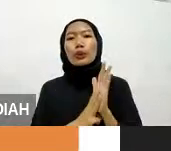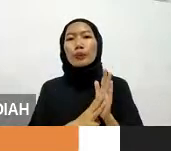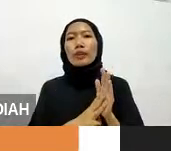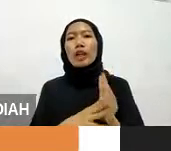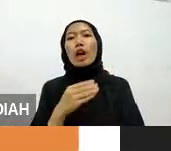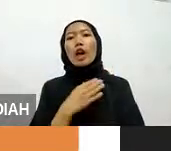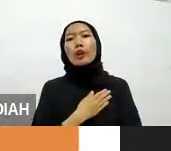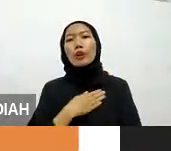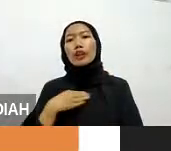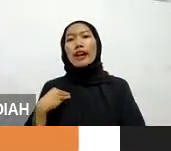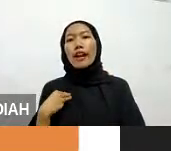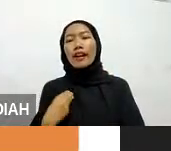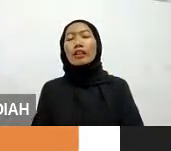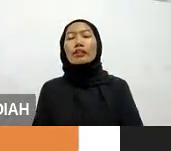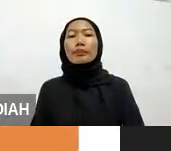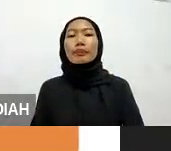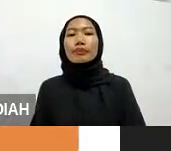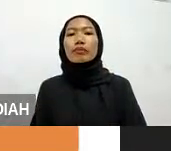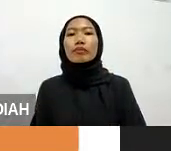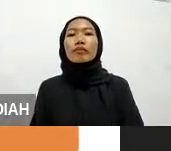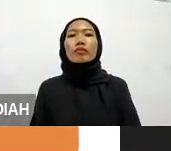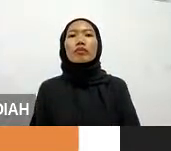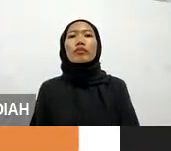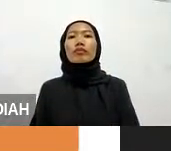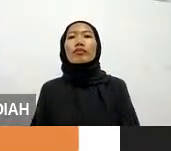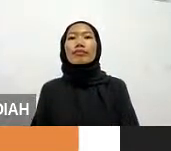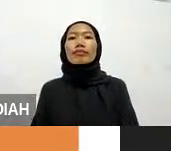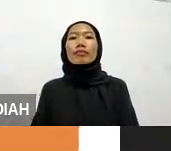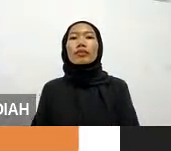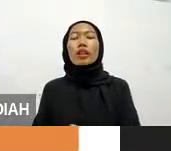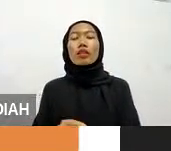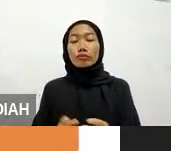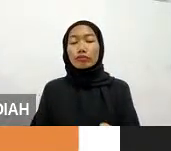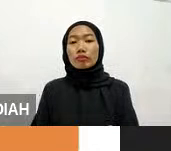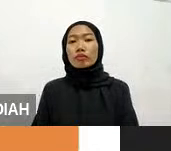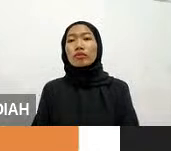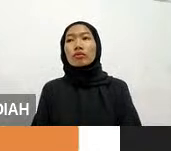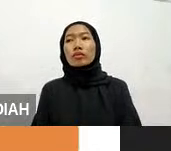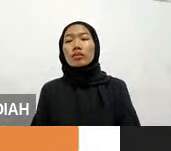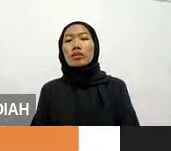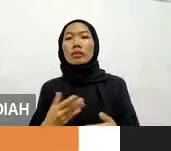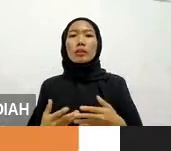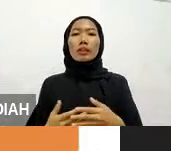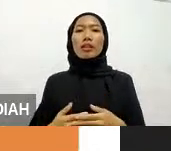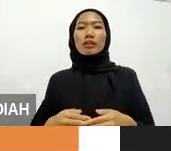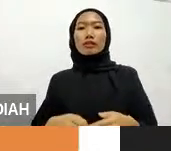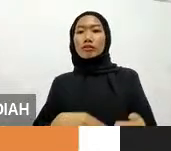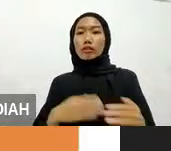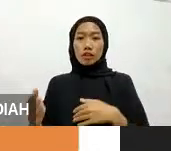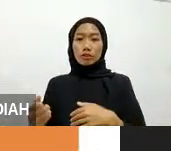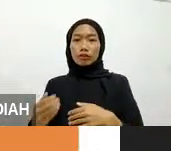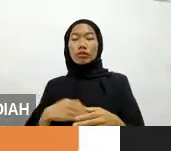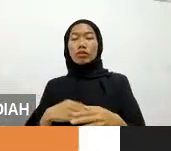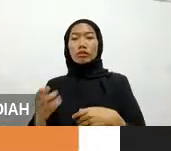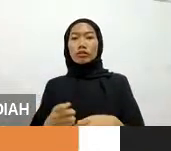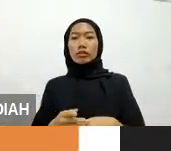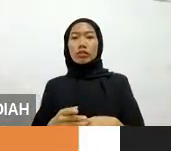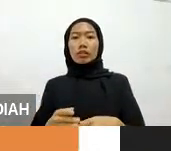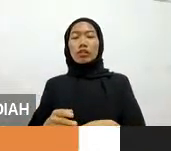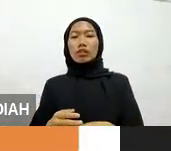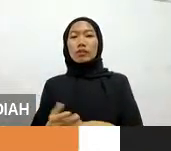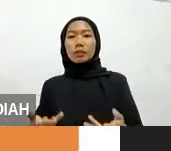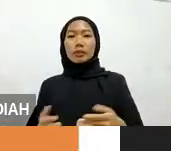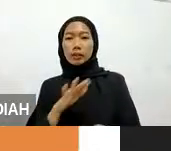saya. Nah, dan juga kita ada kebutuhan sebetulnya untuk lebih secara sistematis